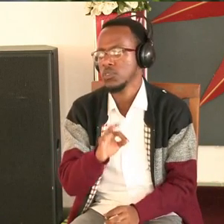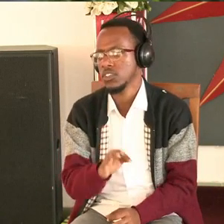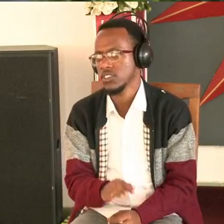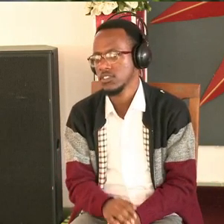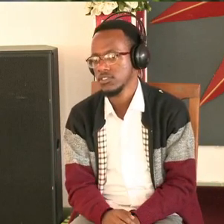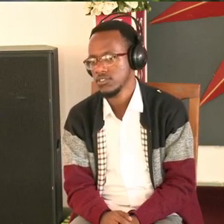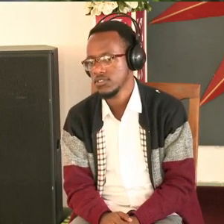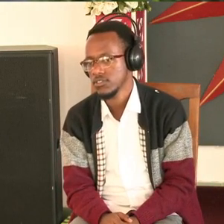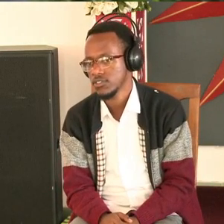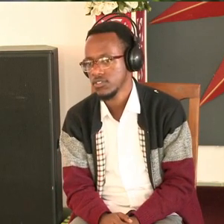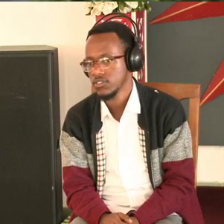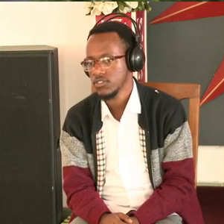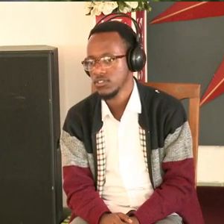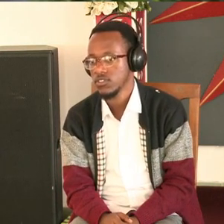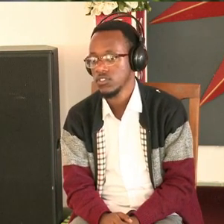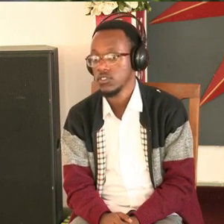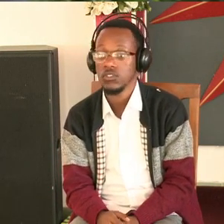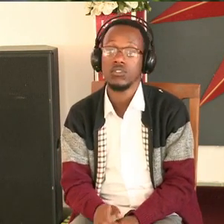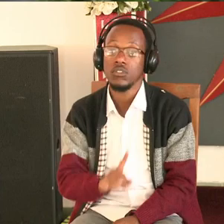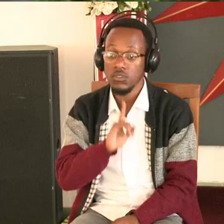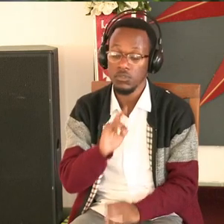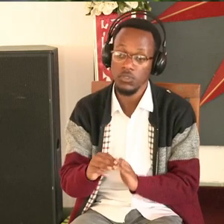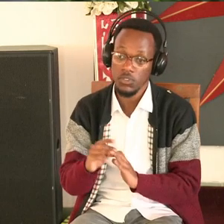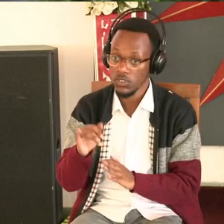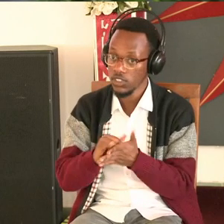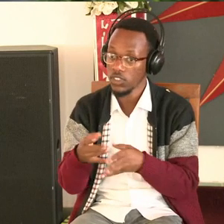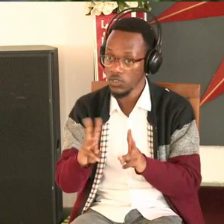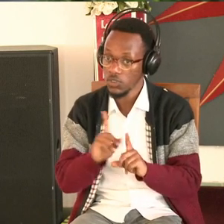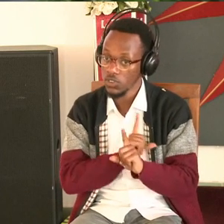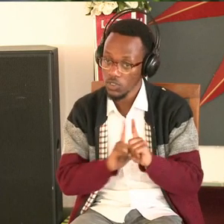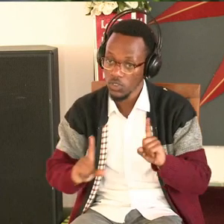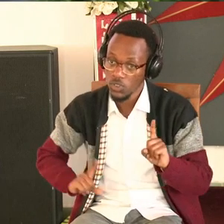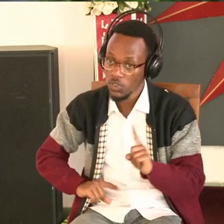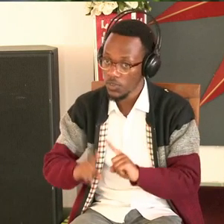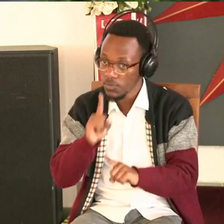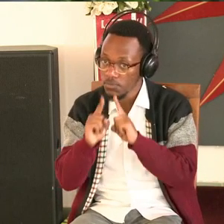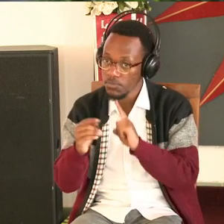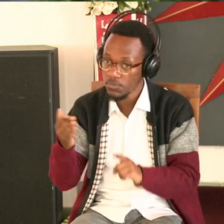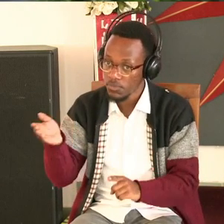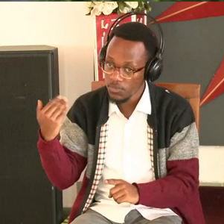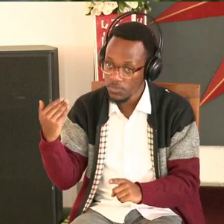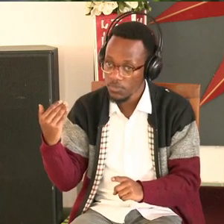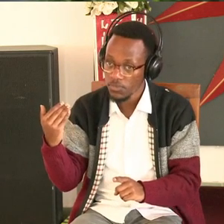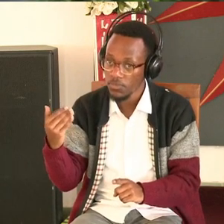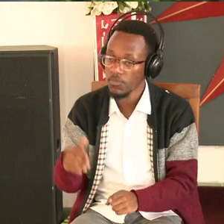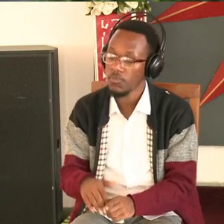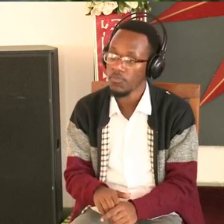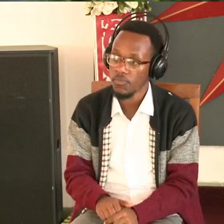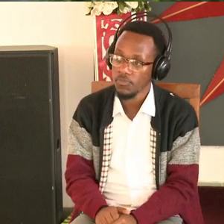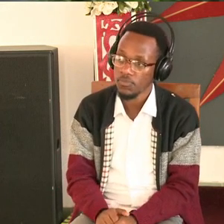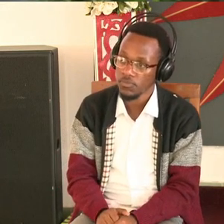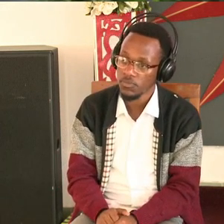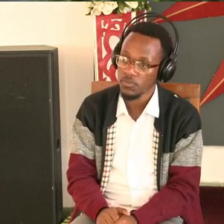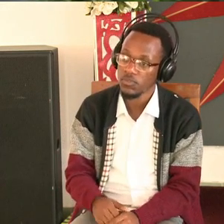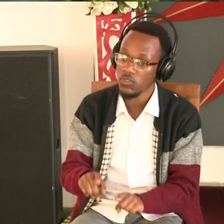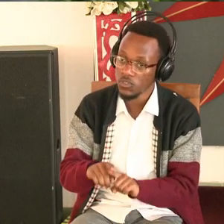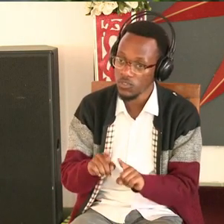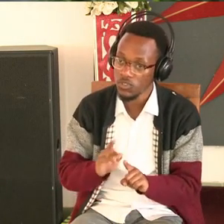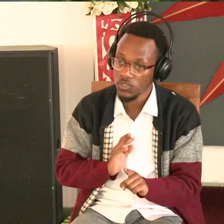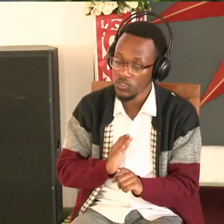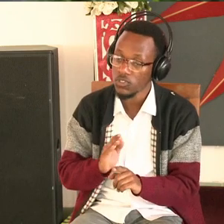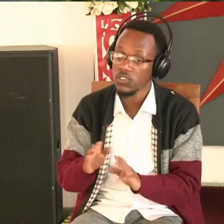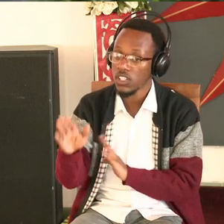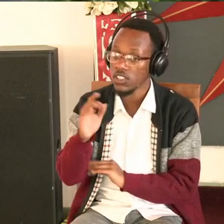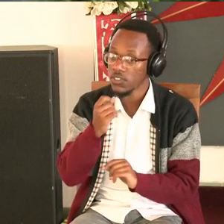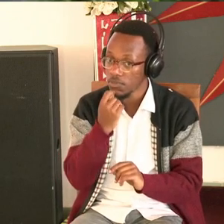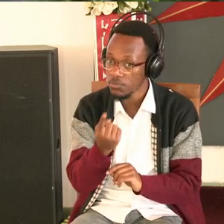spirituelle. Aussi sûrement que le Seigneur l'a dit. Aussi sûrement nous le croyons kandi uko